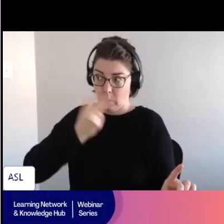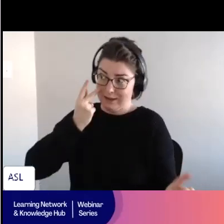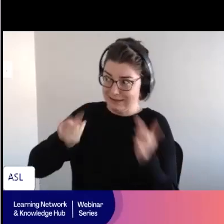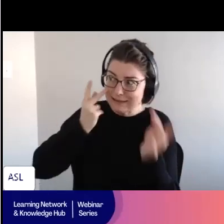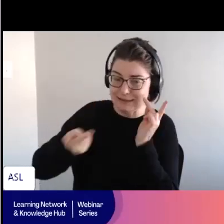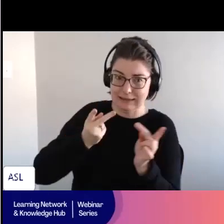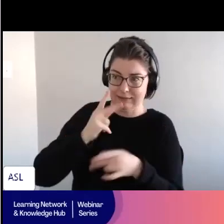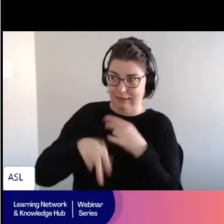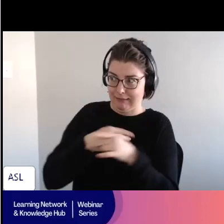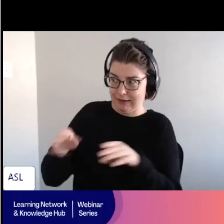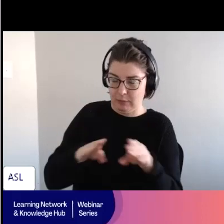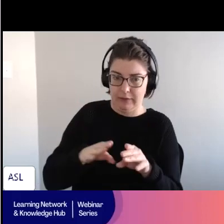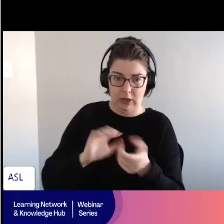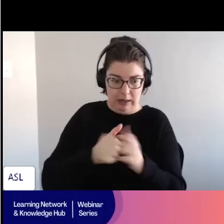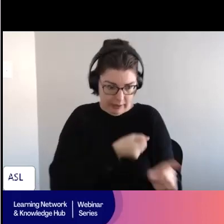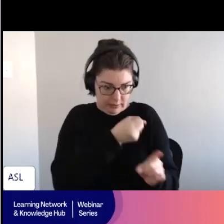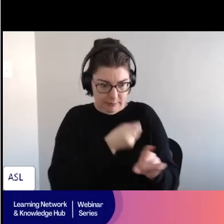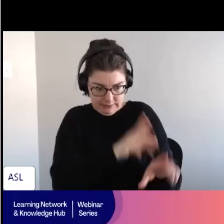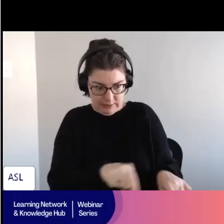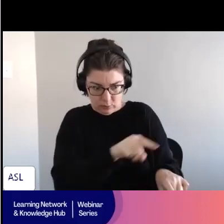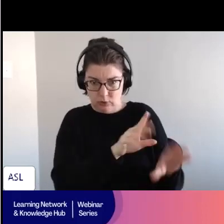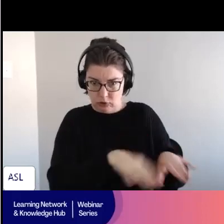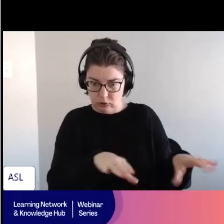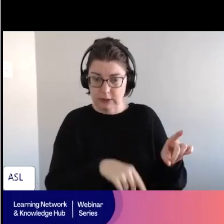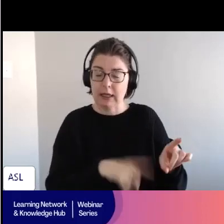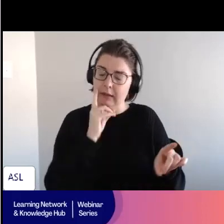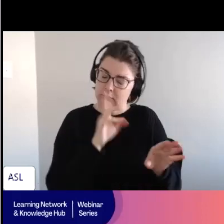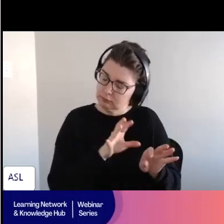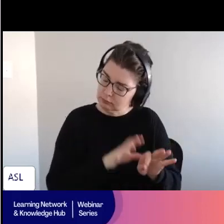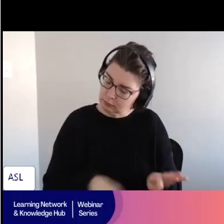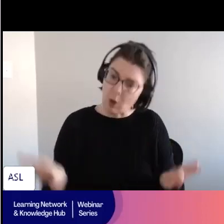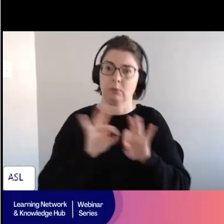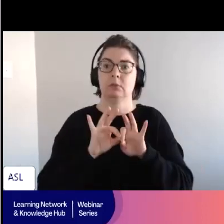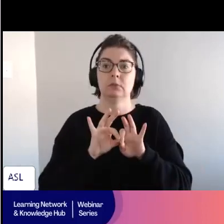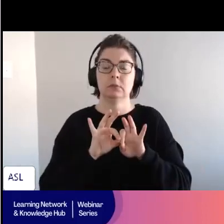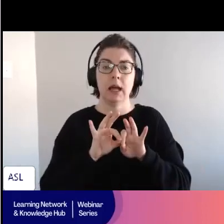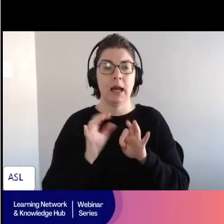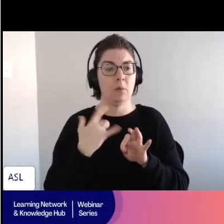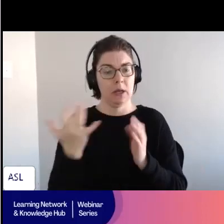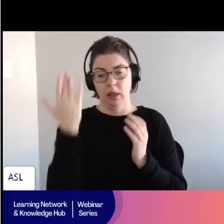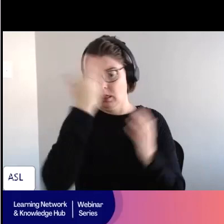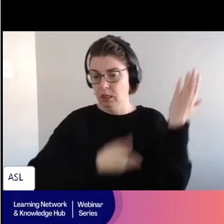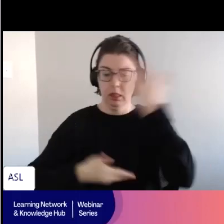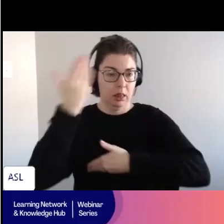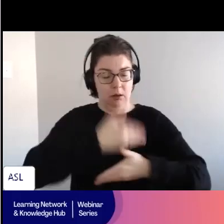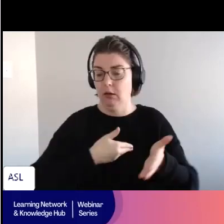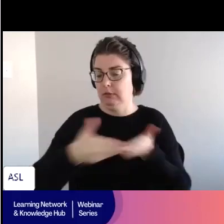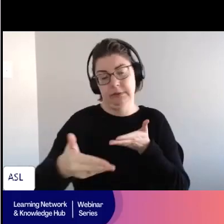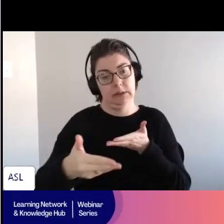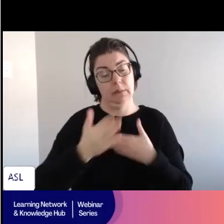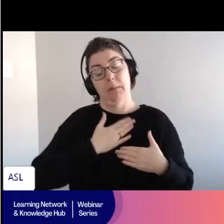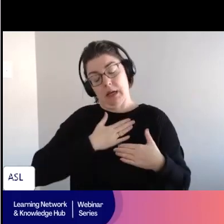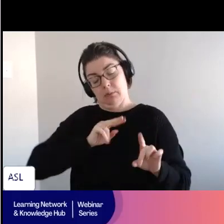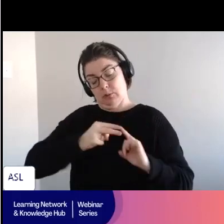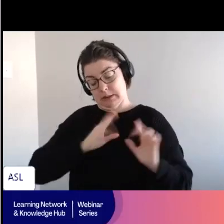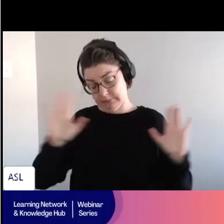indirect de l'exposition à ce genre de comportement alors je pense que c'est quelque chose d'essentiel les juges n'en tiennent